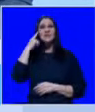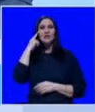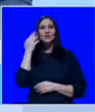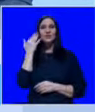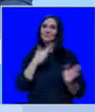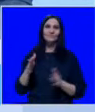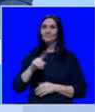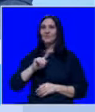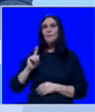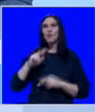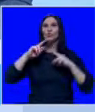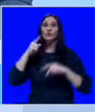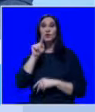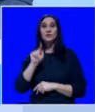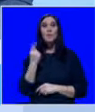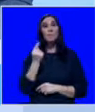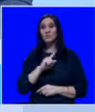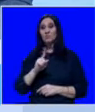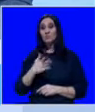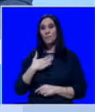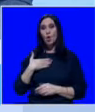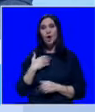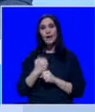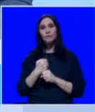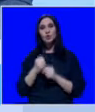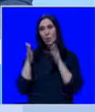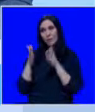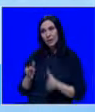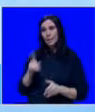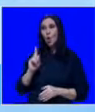не мога да ви отговоря на този въпрос. Първо, не е моя работа аз да определям кой е